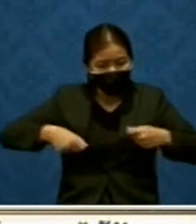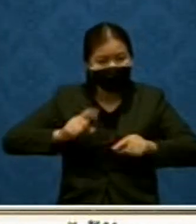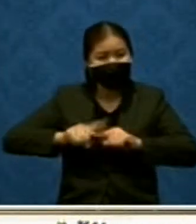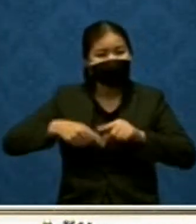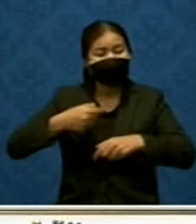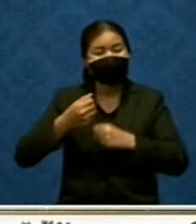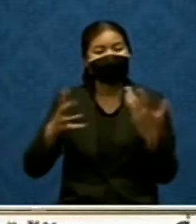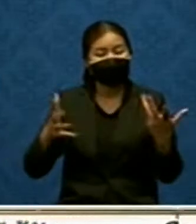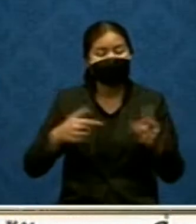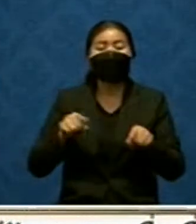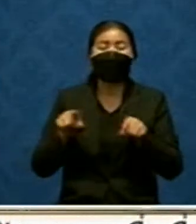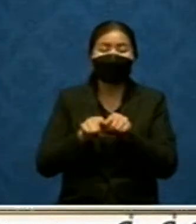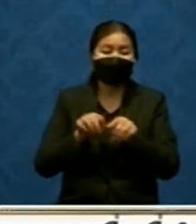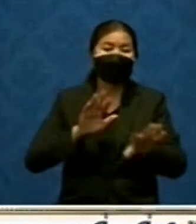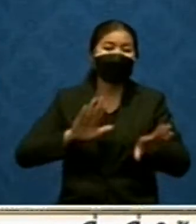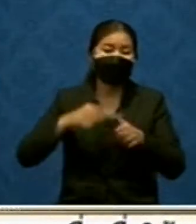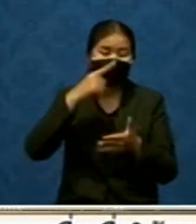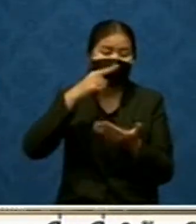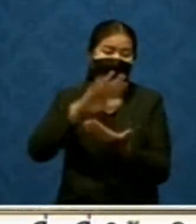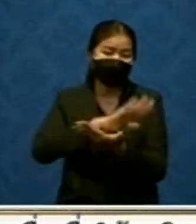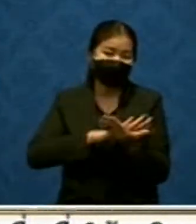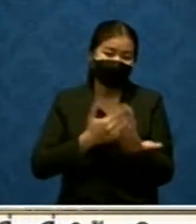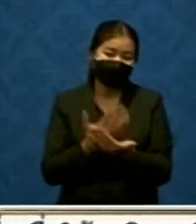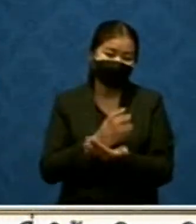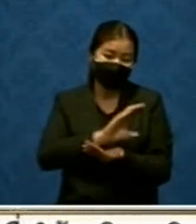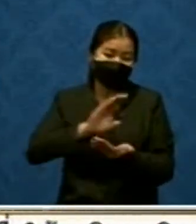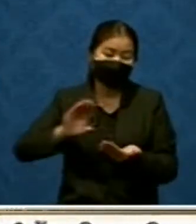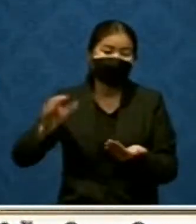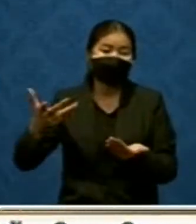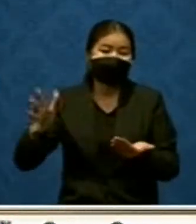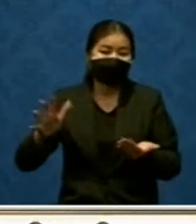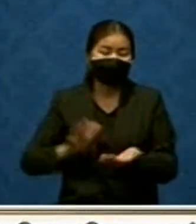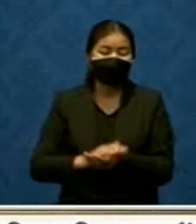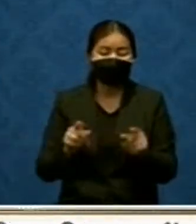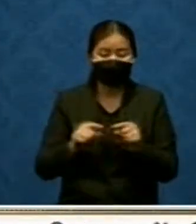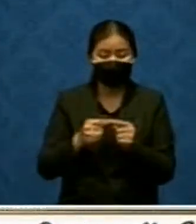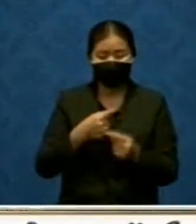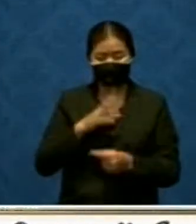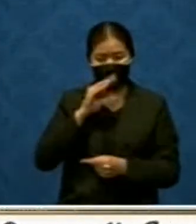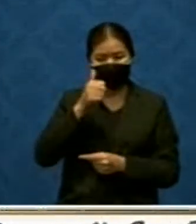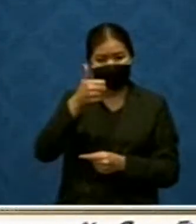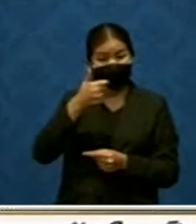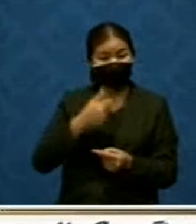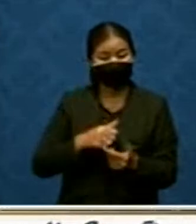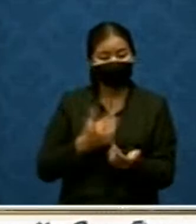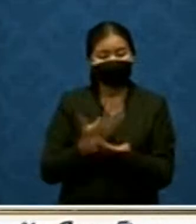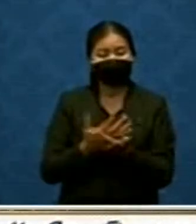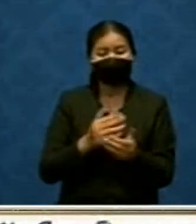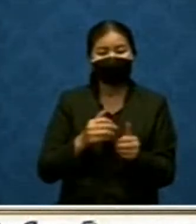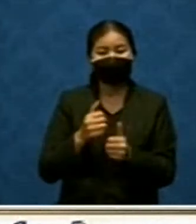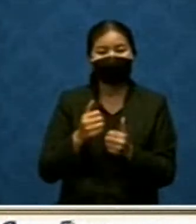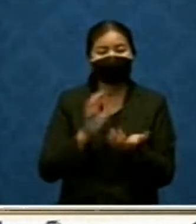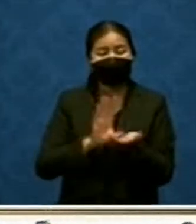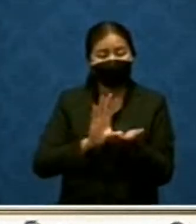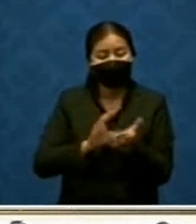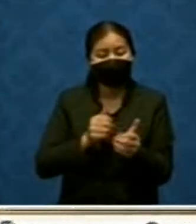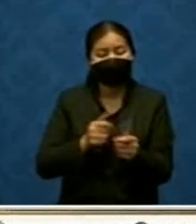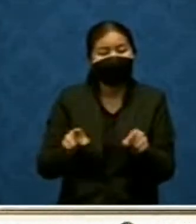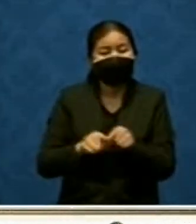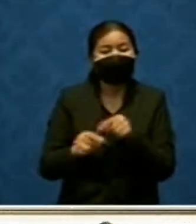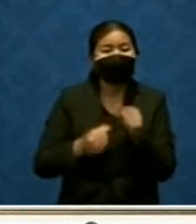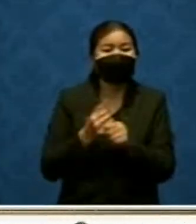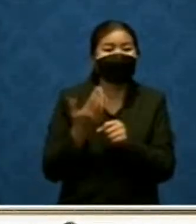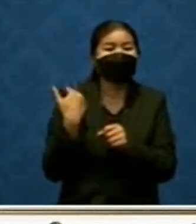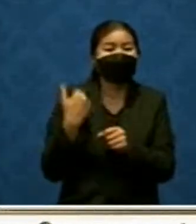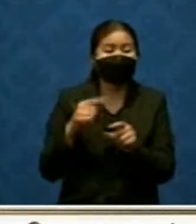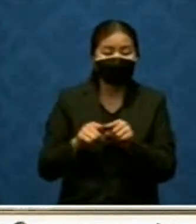องประเทศเลยพูดมาได้อย่างไร ถาประทานครั ไ่า งบปีนี้เหมอนปีทแล้วและ ท่ก็คุไปอนะฮะ บ